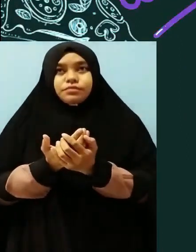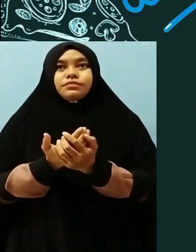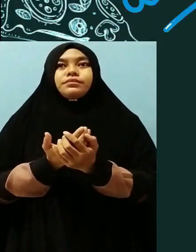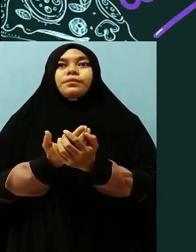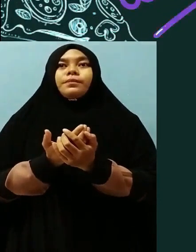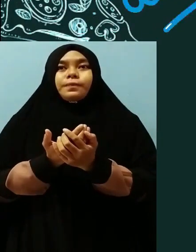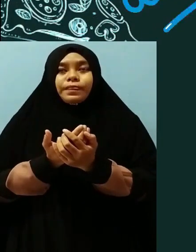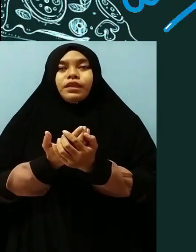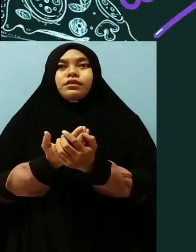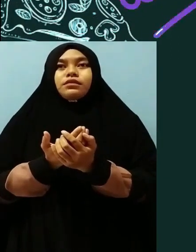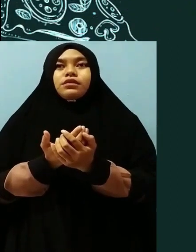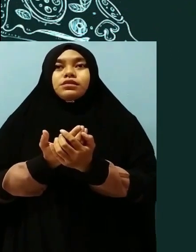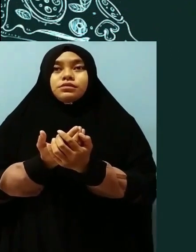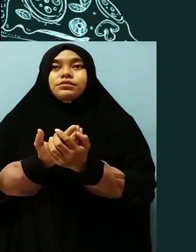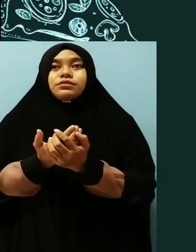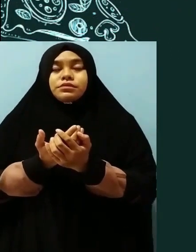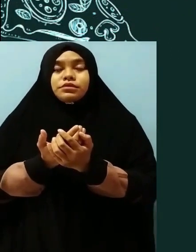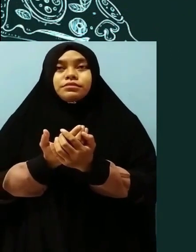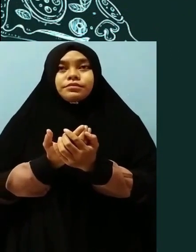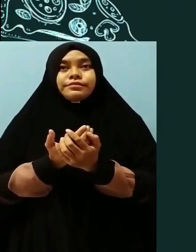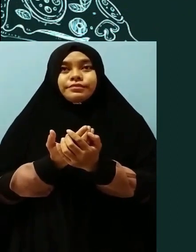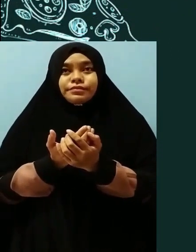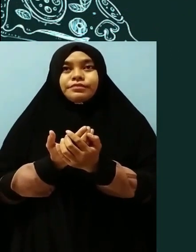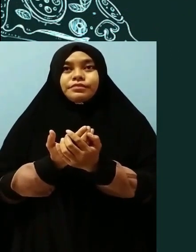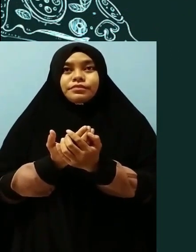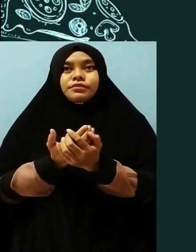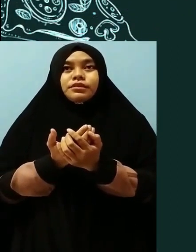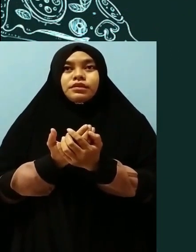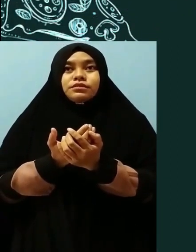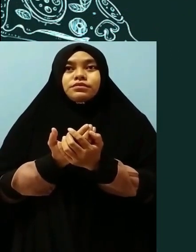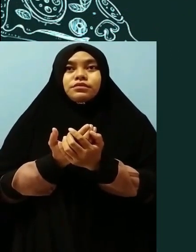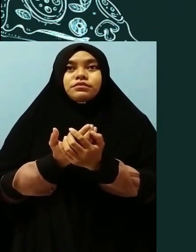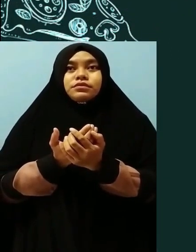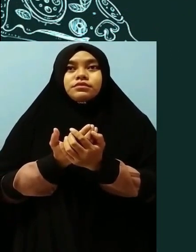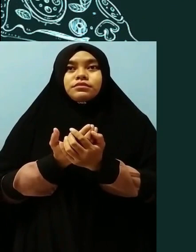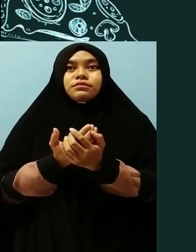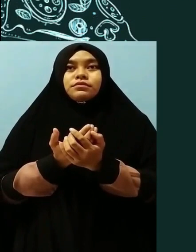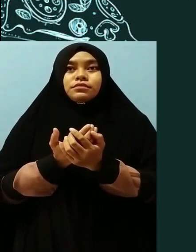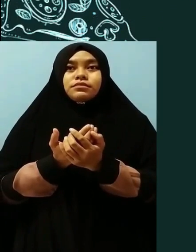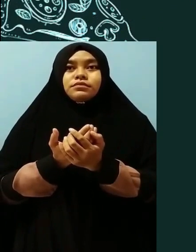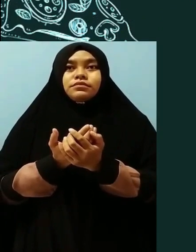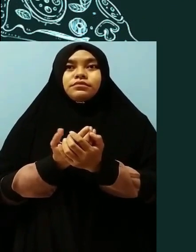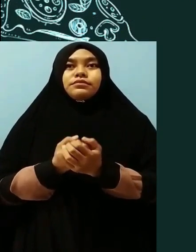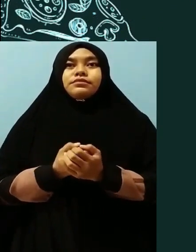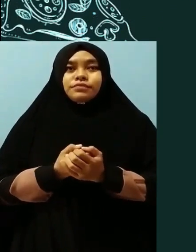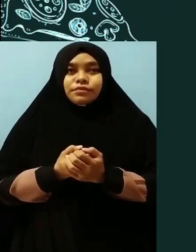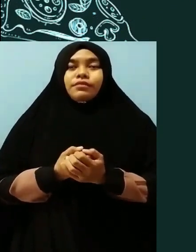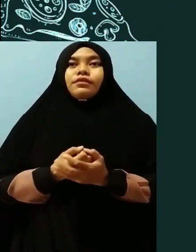alhamdulillahirabbil alamin. Akan lebih bagus lagi jika kalian berdoa doa sesudah